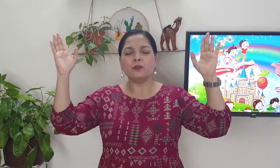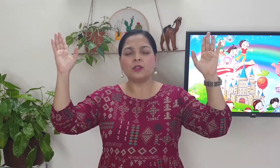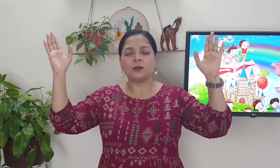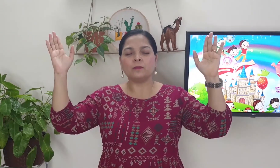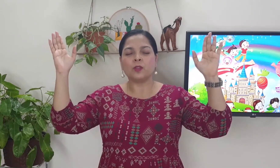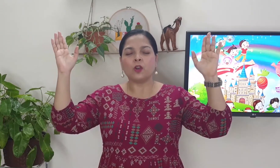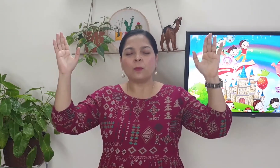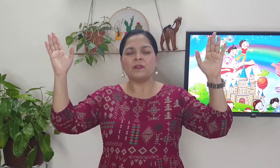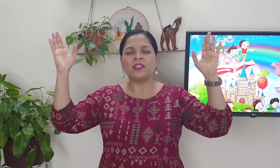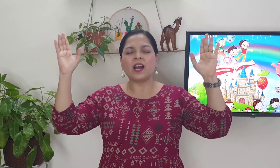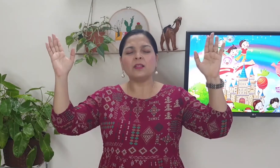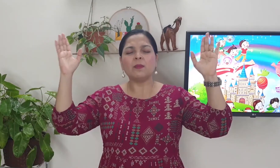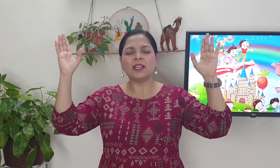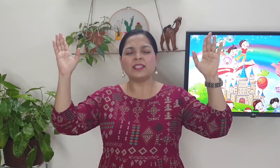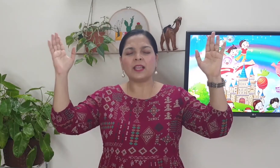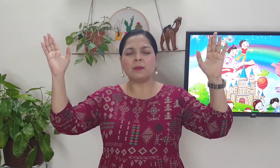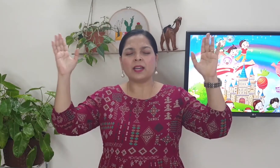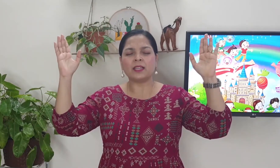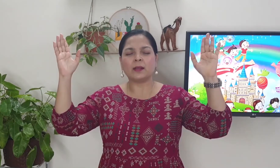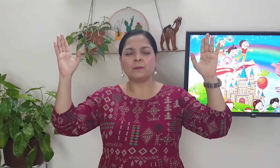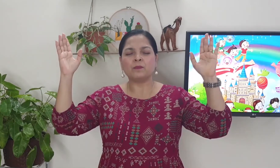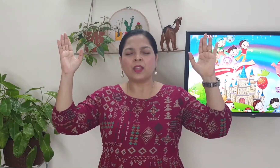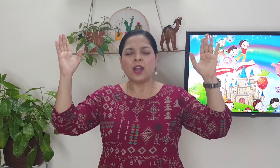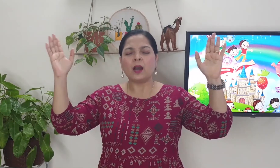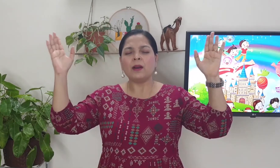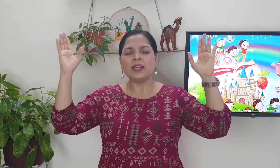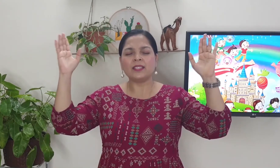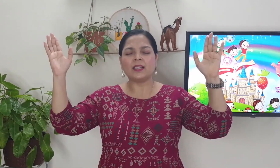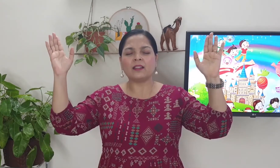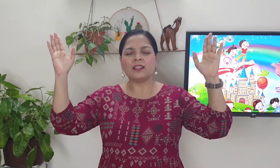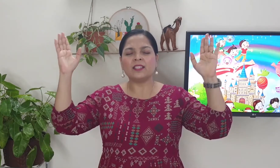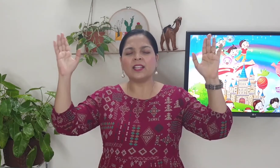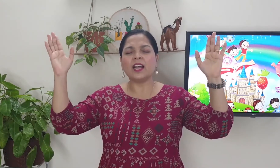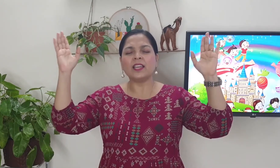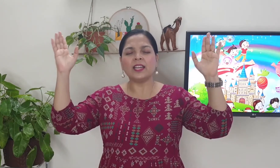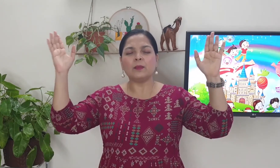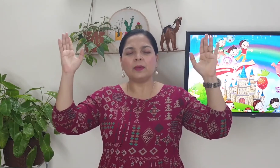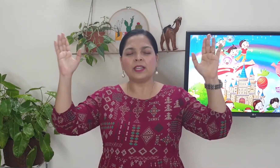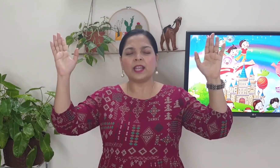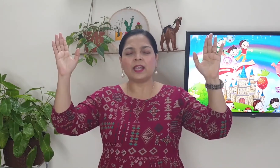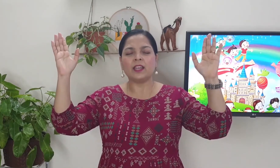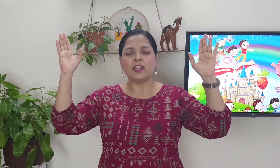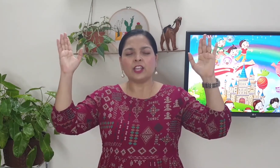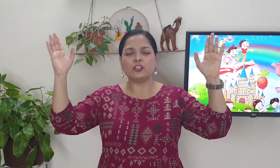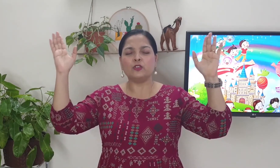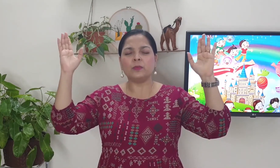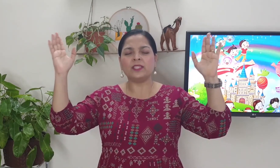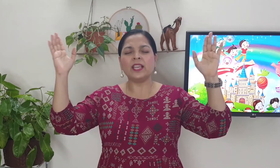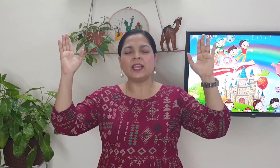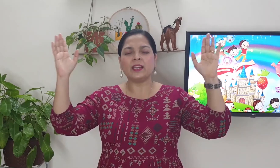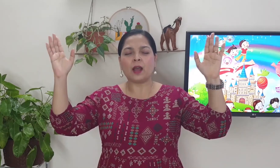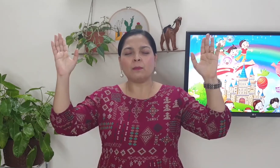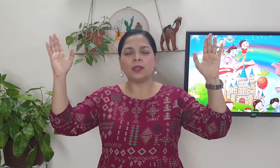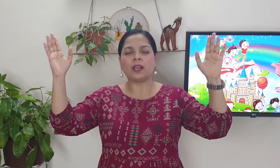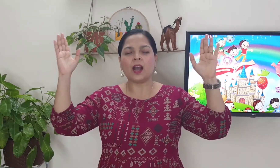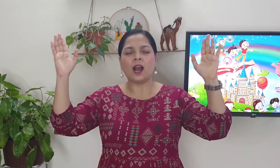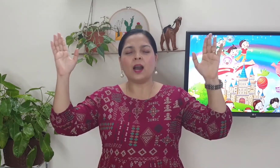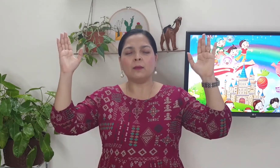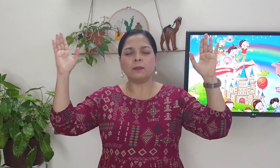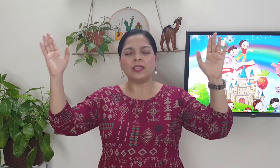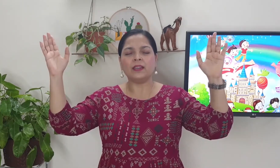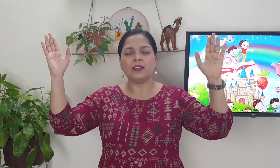येशू मसीचा अनुग्रह आणि पवित्र आत्म्याची सहभागिता आमच्यासोबत सदा असेन. हालेलुया, येशूच्या